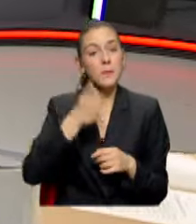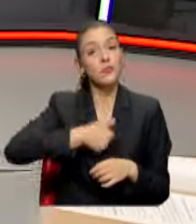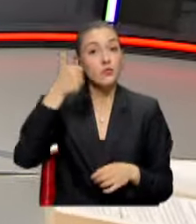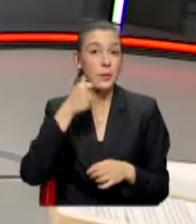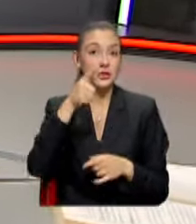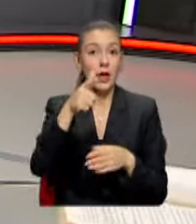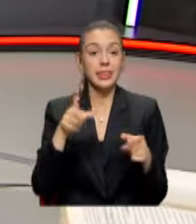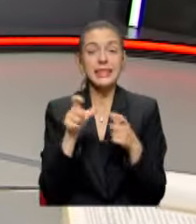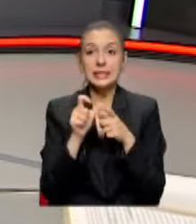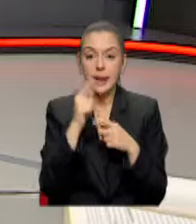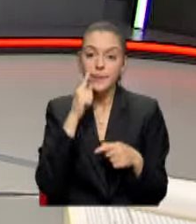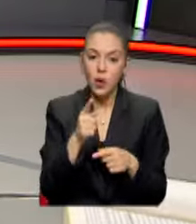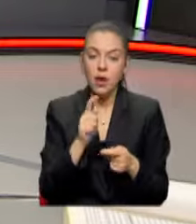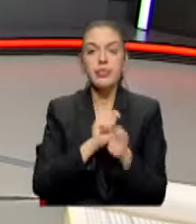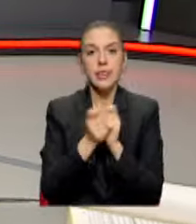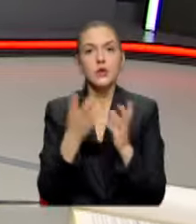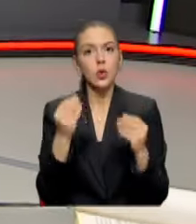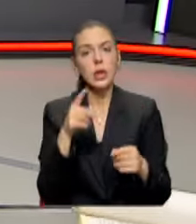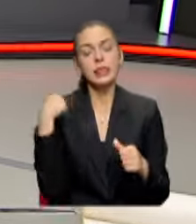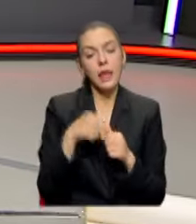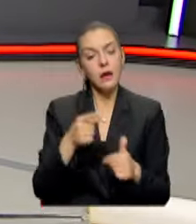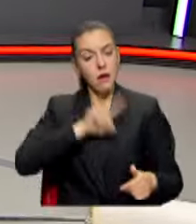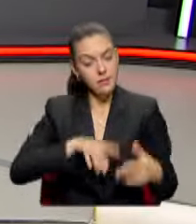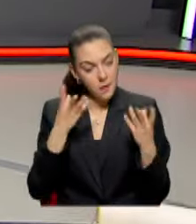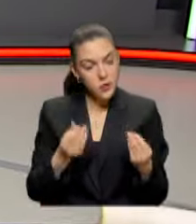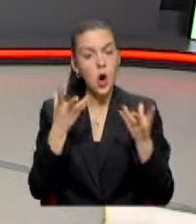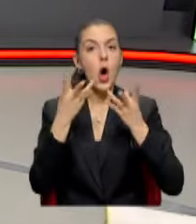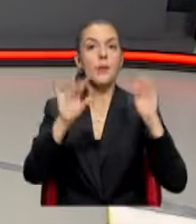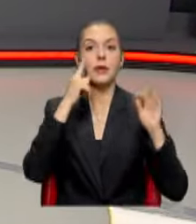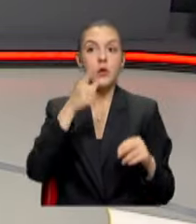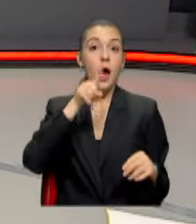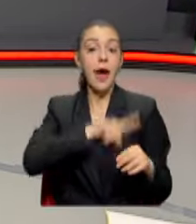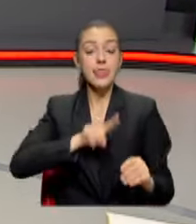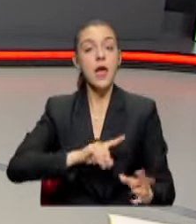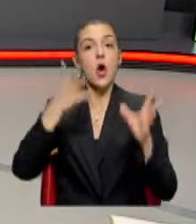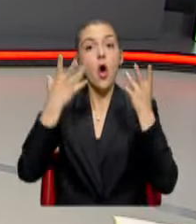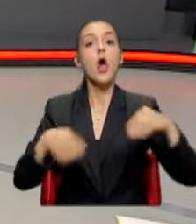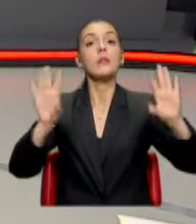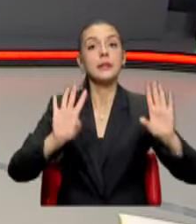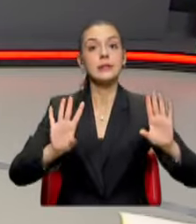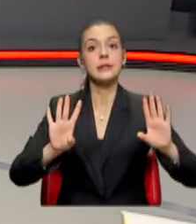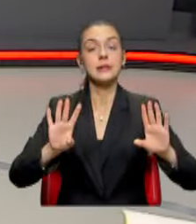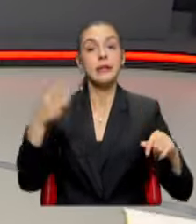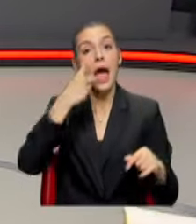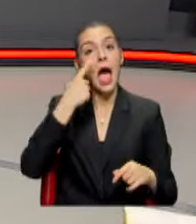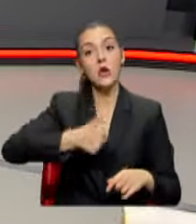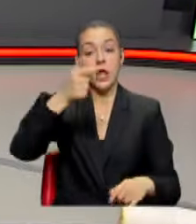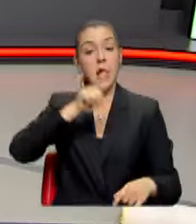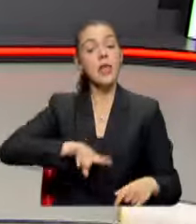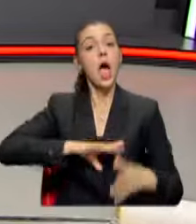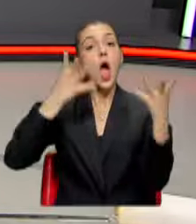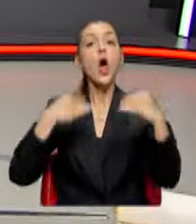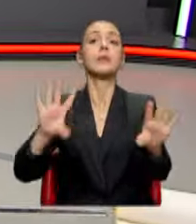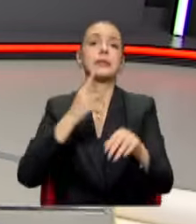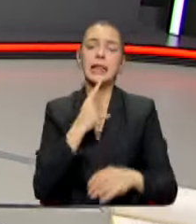kilitlendi şimdi yeniden aday olur mu olmaz mı aday olmasın Eee Erdoğan aday olmasın